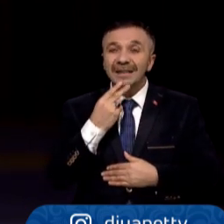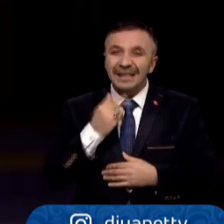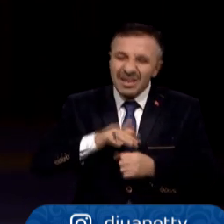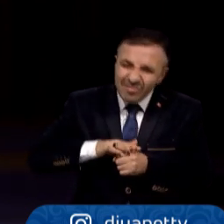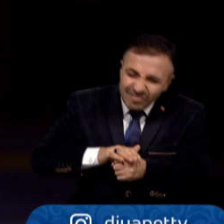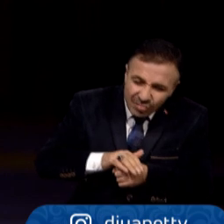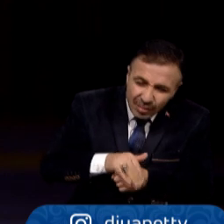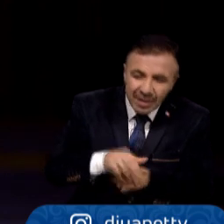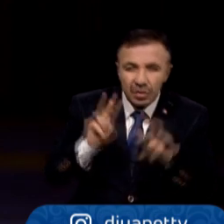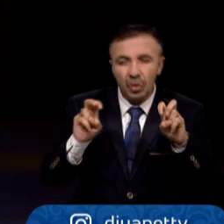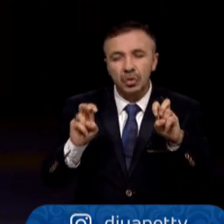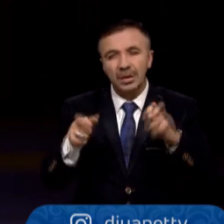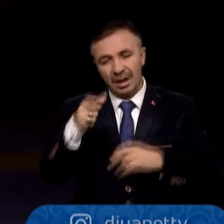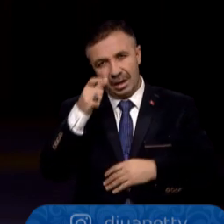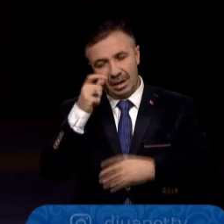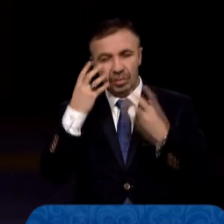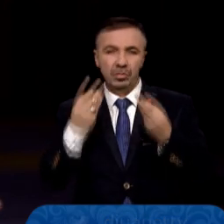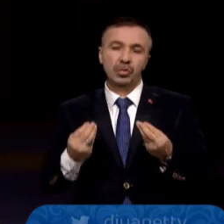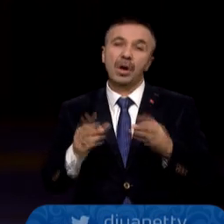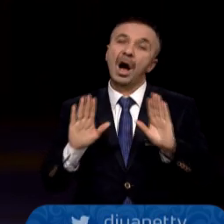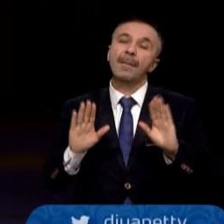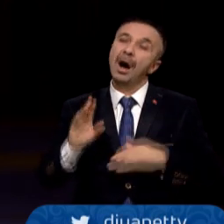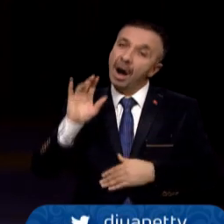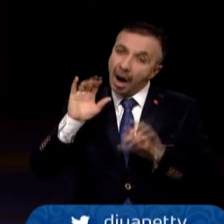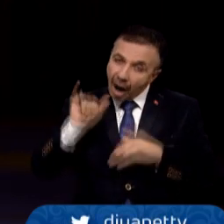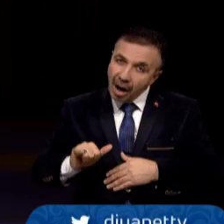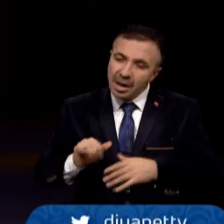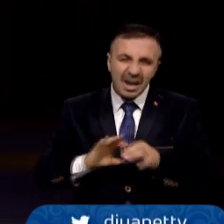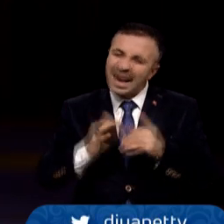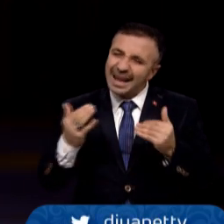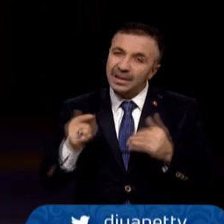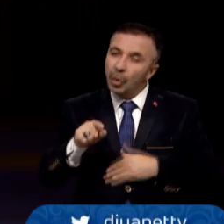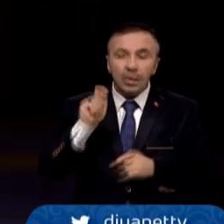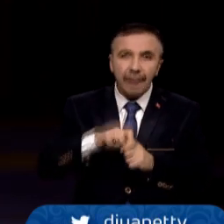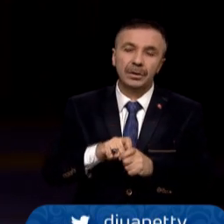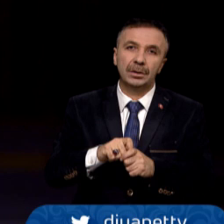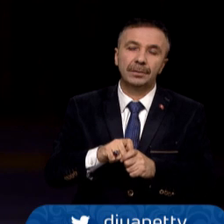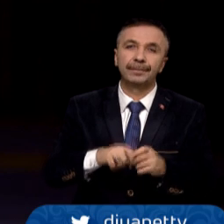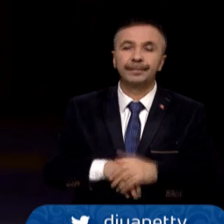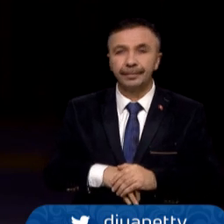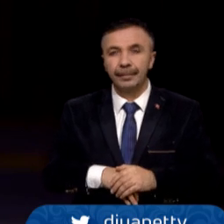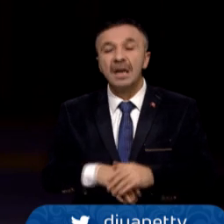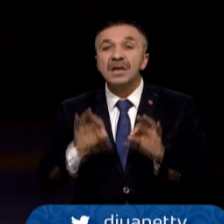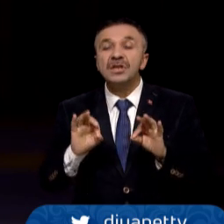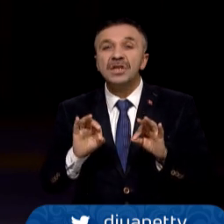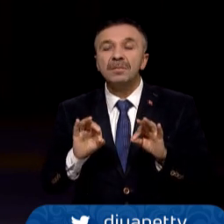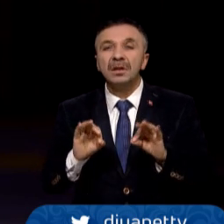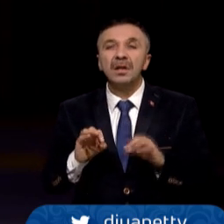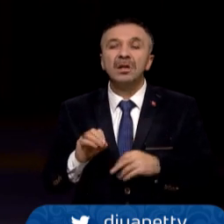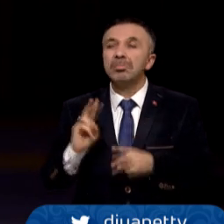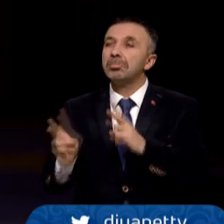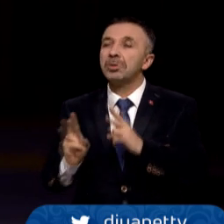ezilmesi konusunda hassasiyeti göstermiştir Ama hak neyse onu uygulamıştır